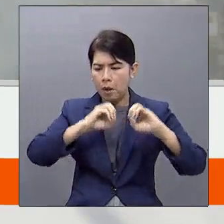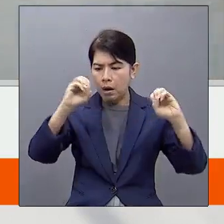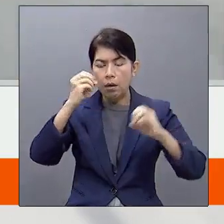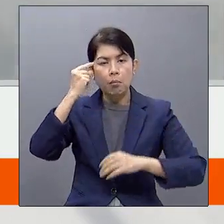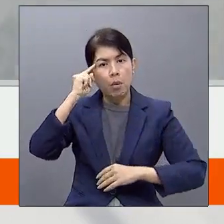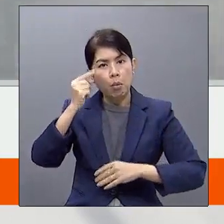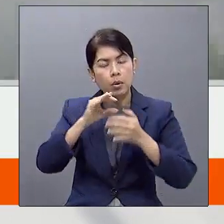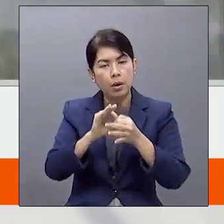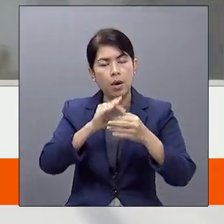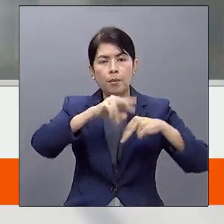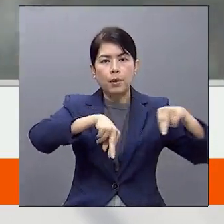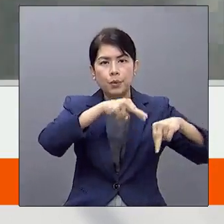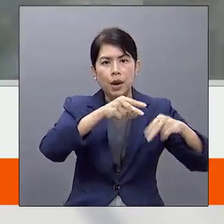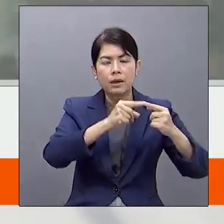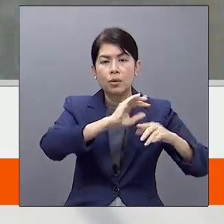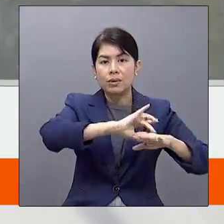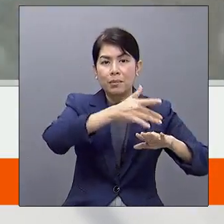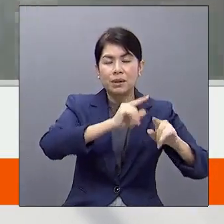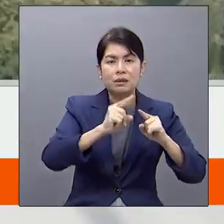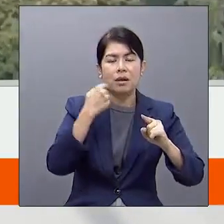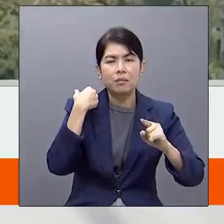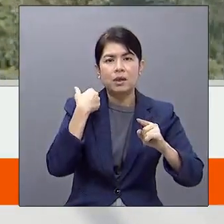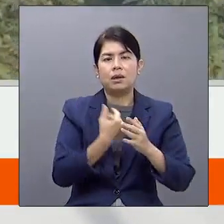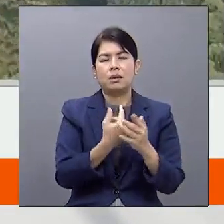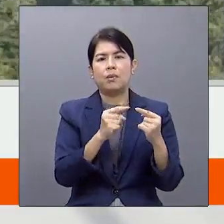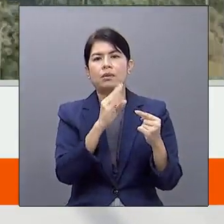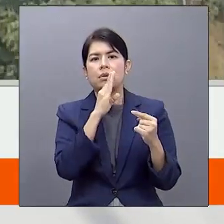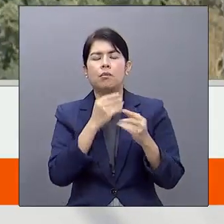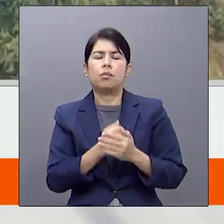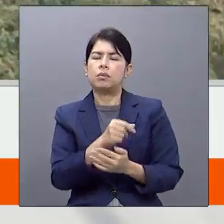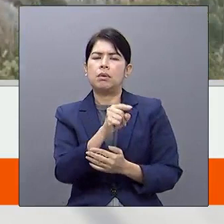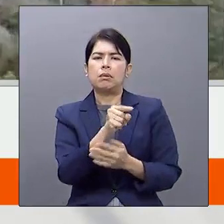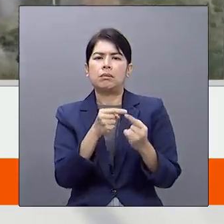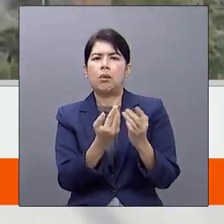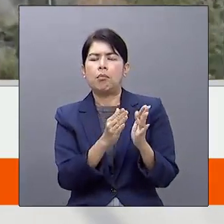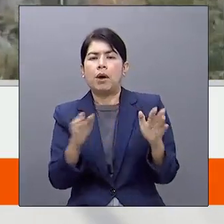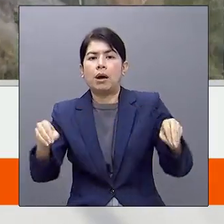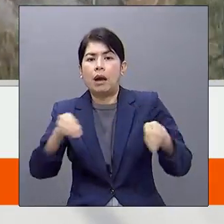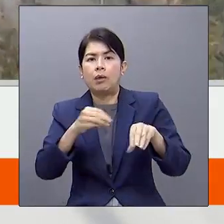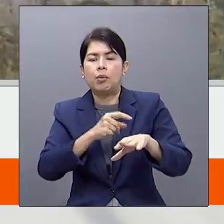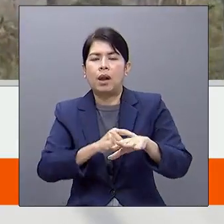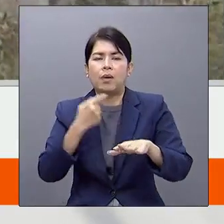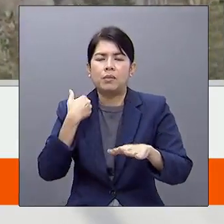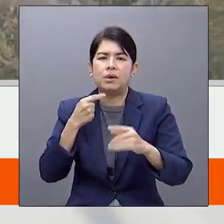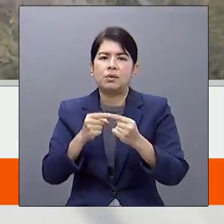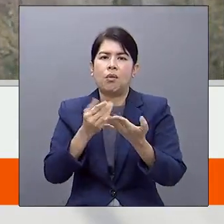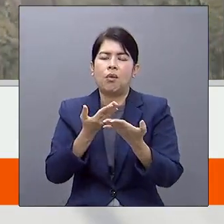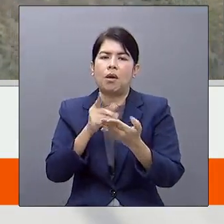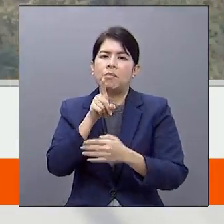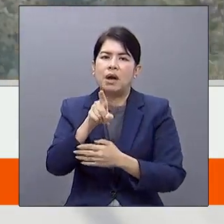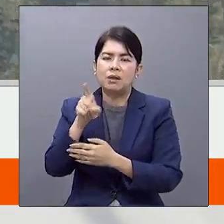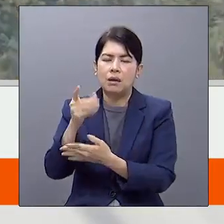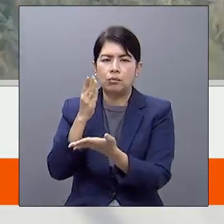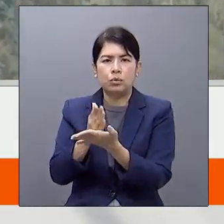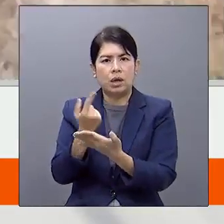อยู่ดีๆก็บอกว่าไอ้พอถึงเวลา3เดือนนี้ซื้อไม้ตกไปให้ตีให้ตีไฟเนี่ยมันไม่ใช่เป็นภารกิจจริง